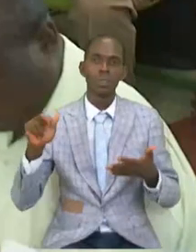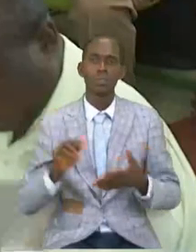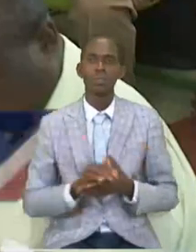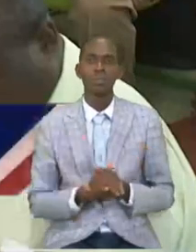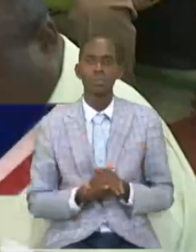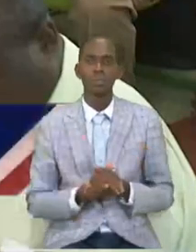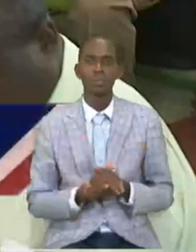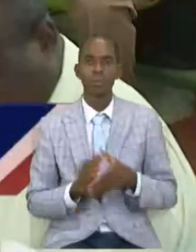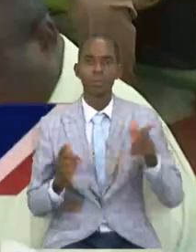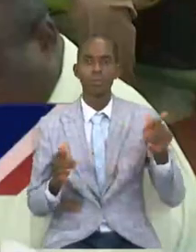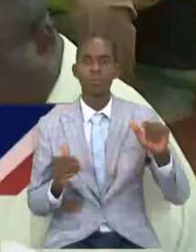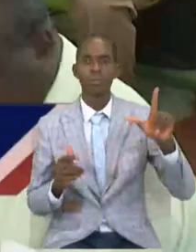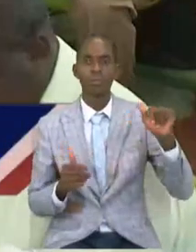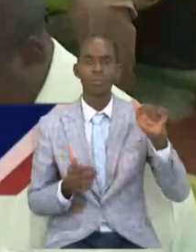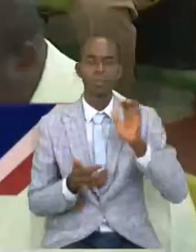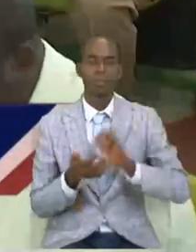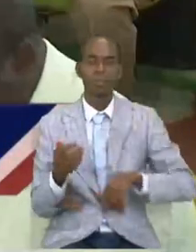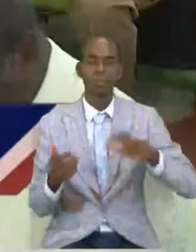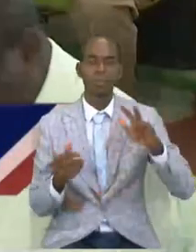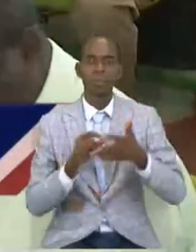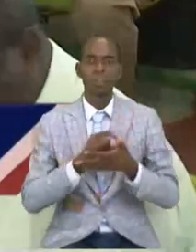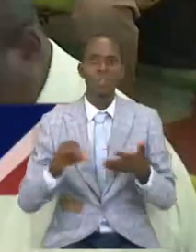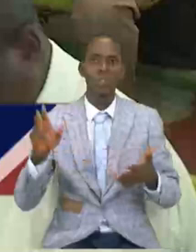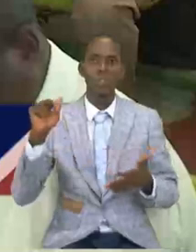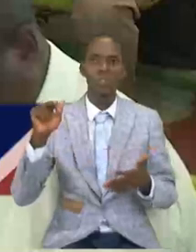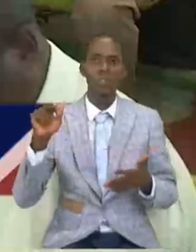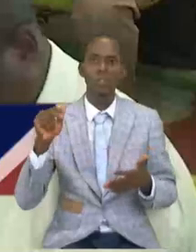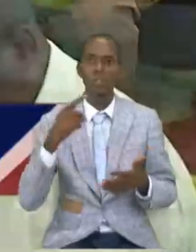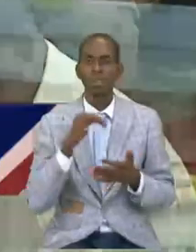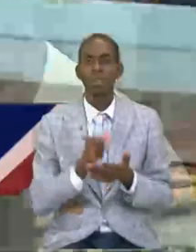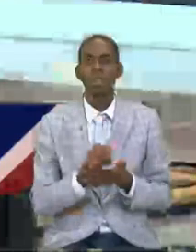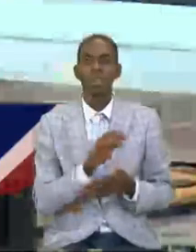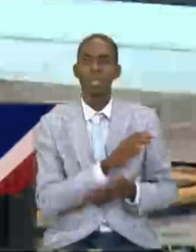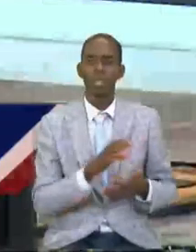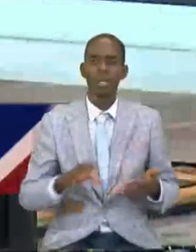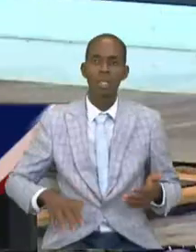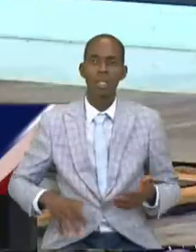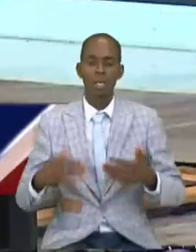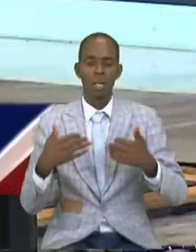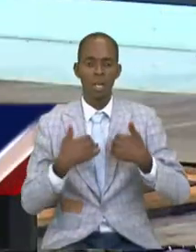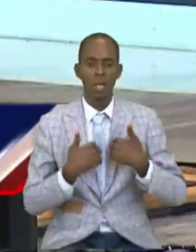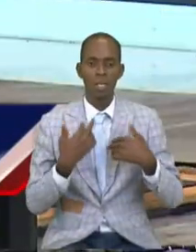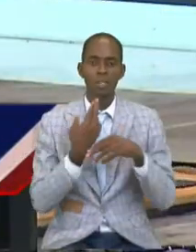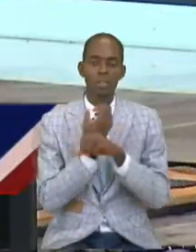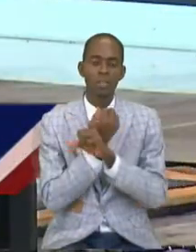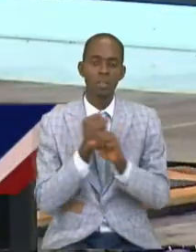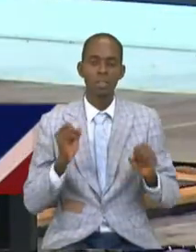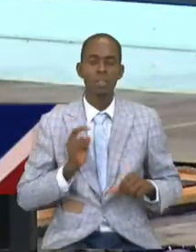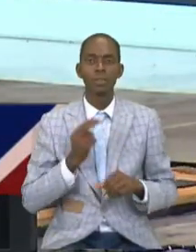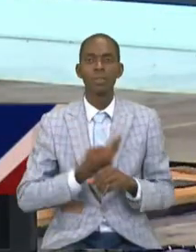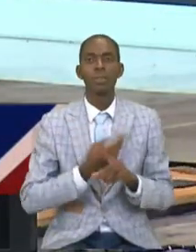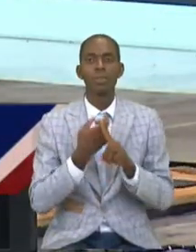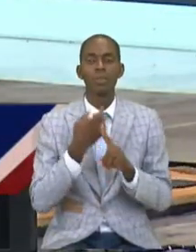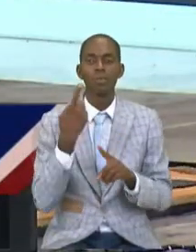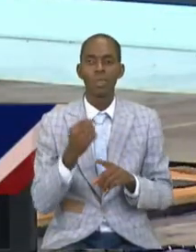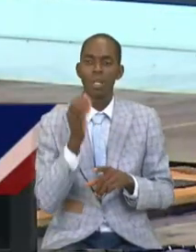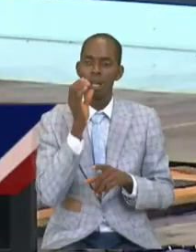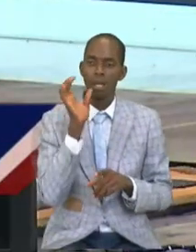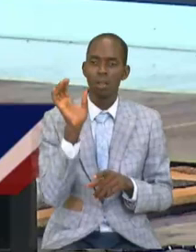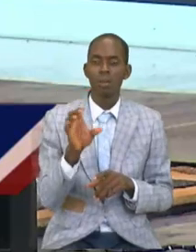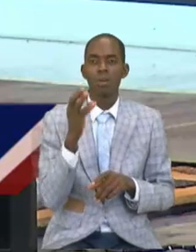verset 13. Galates 3, 13. Christ nous a rachetés de